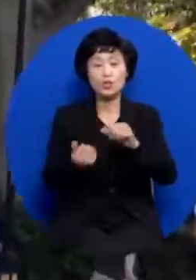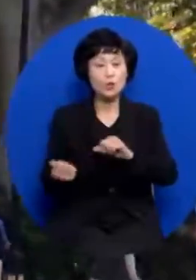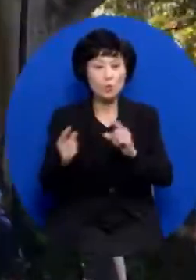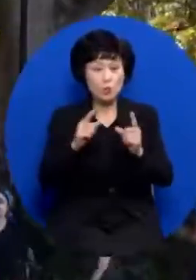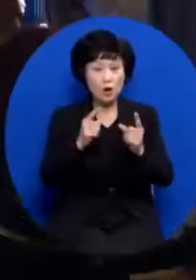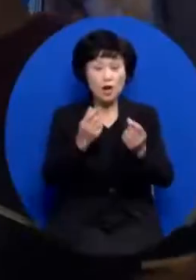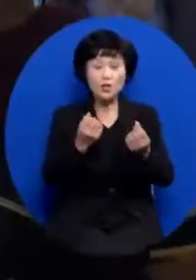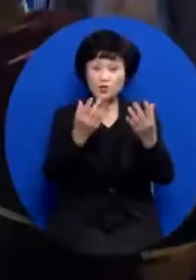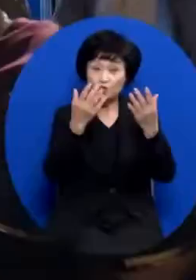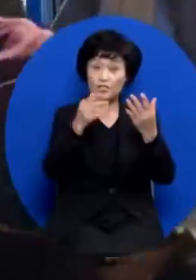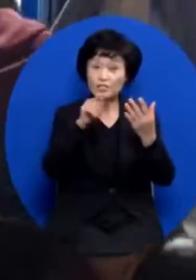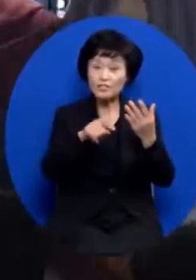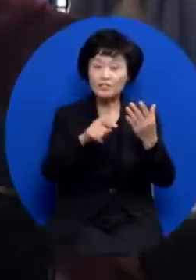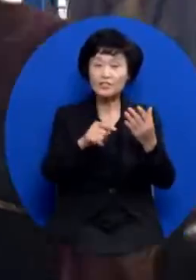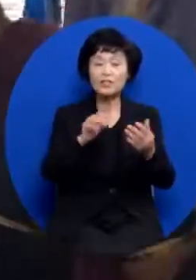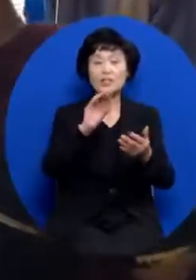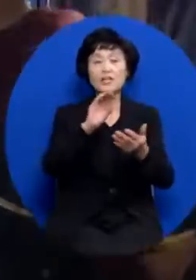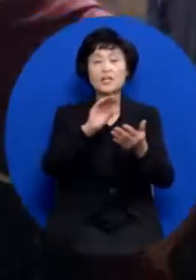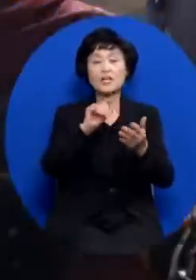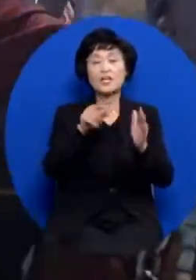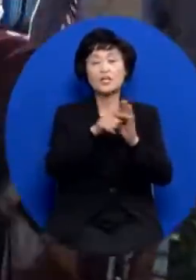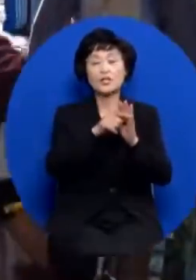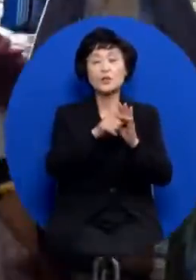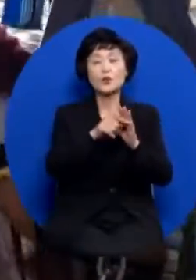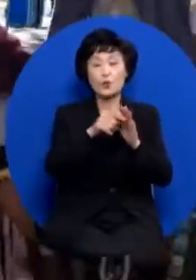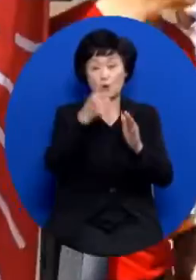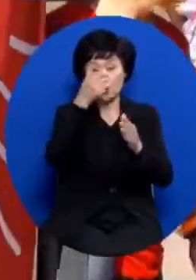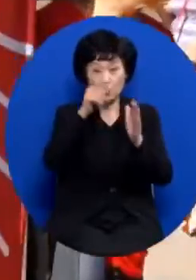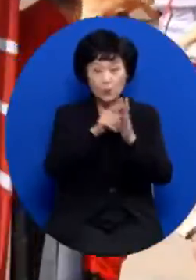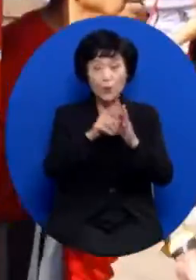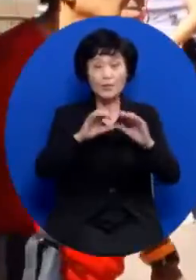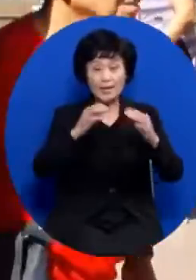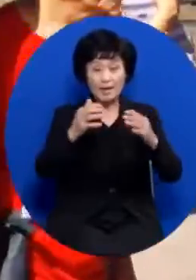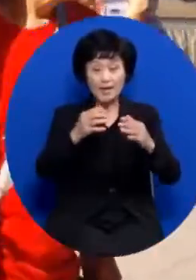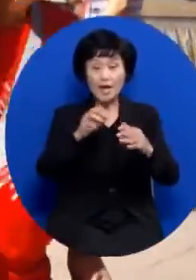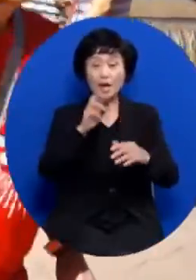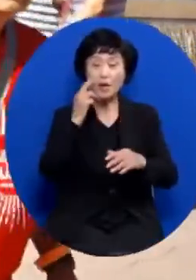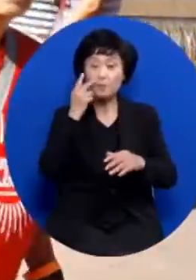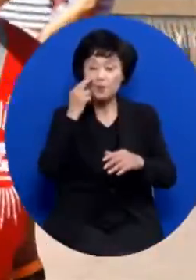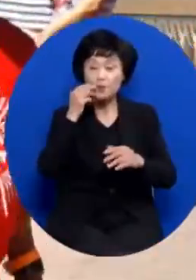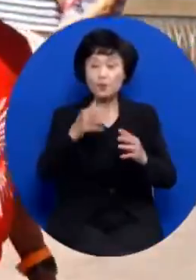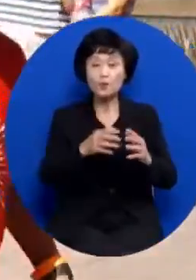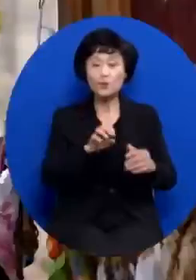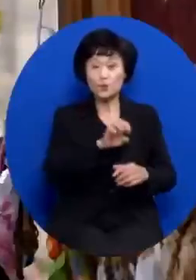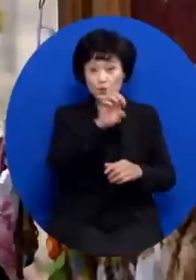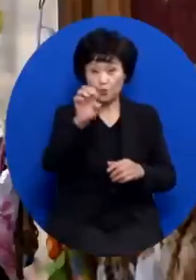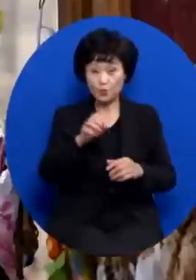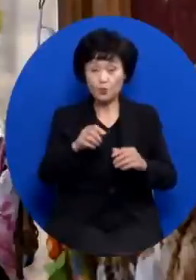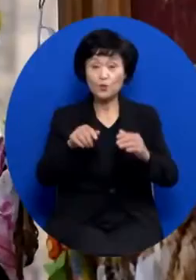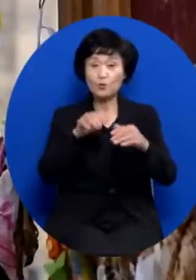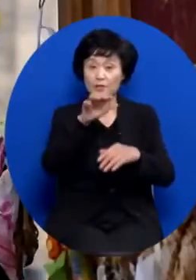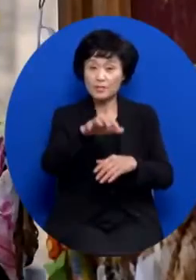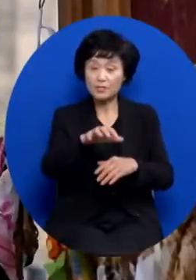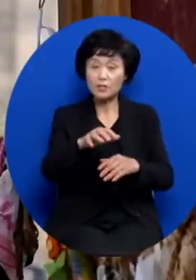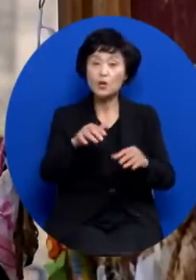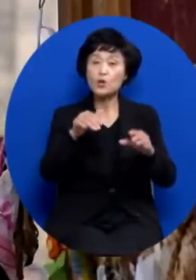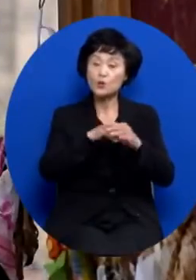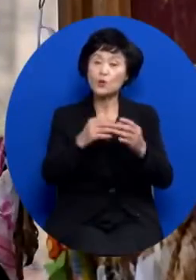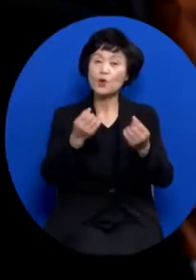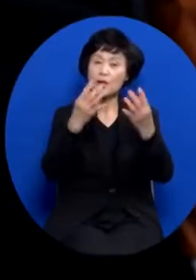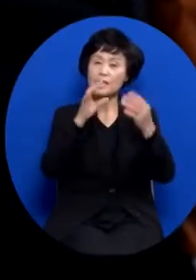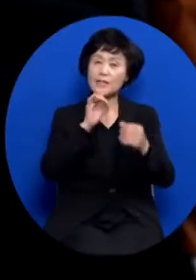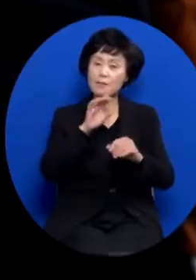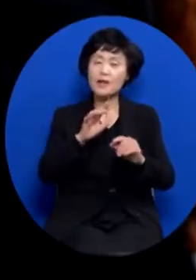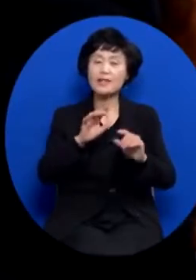기독교가 성숙되어 있는 유럽이나 미국 같은 나라에는 종교 행사도 종교 행사지만 그냥 그 자체로